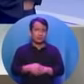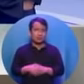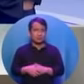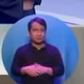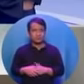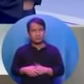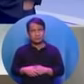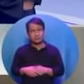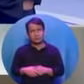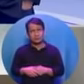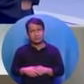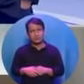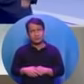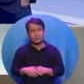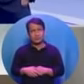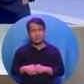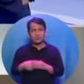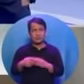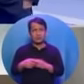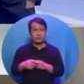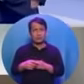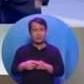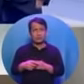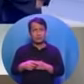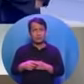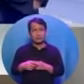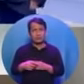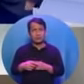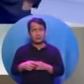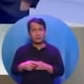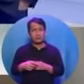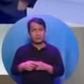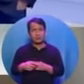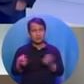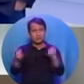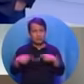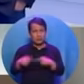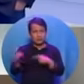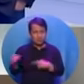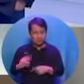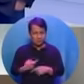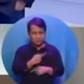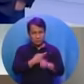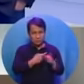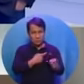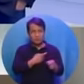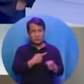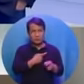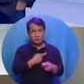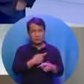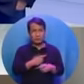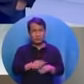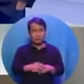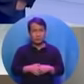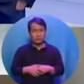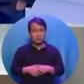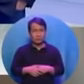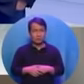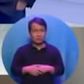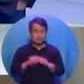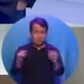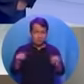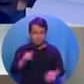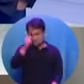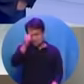asaktan na po si Papa. Okay, anong ginagawa ni Papa kapag siya po'y sinasaktan? Madalas. Pag minsan po tinitiis na lang